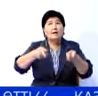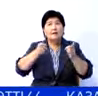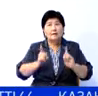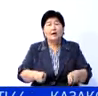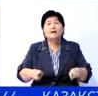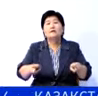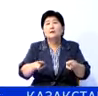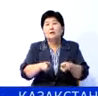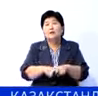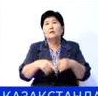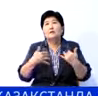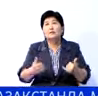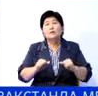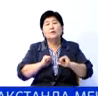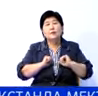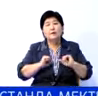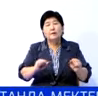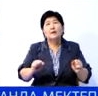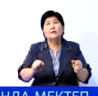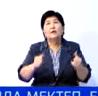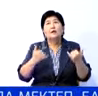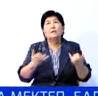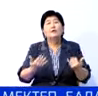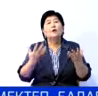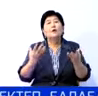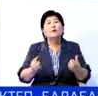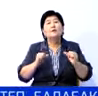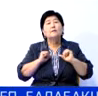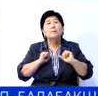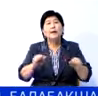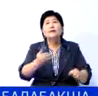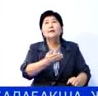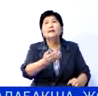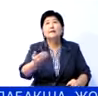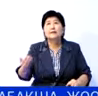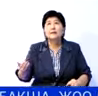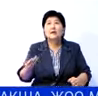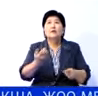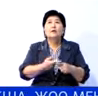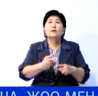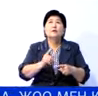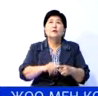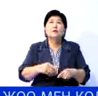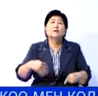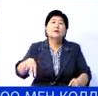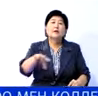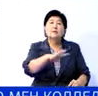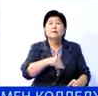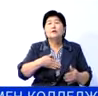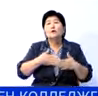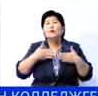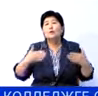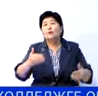Батырлар, бүгінгі батырлар, бүгінгі күннің батырлары, сіздер, соған үлкен рахмет